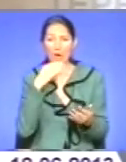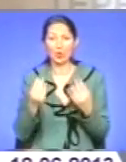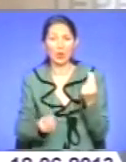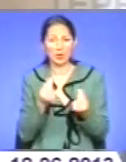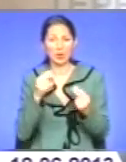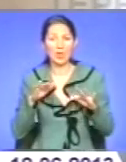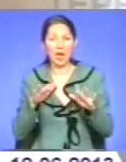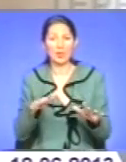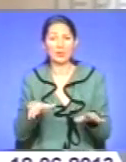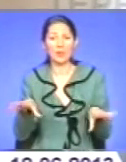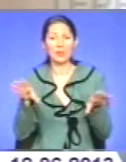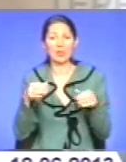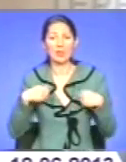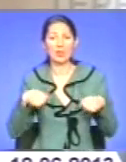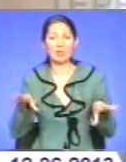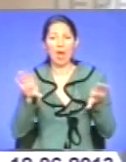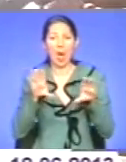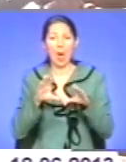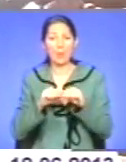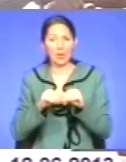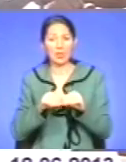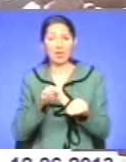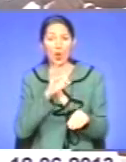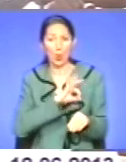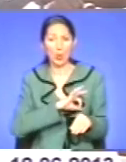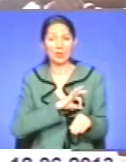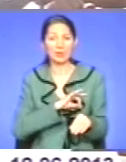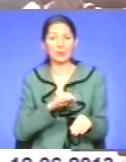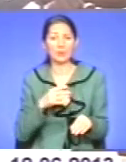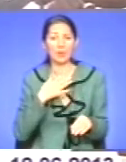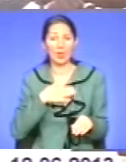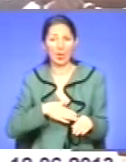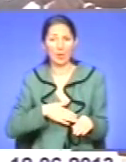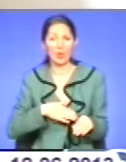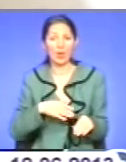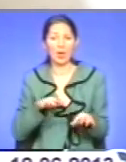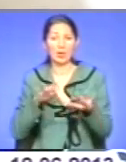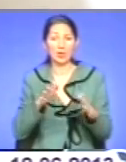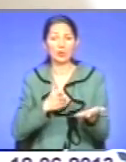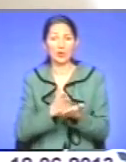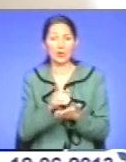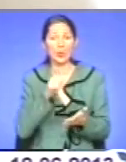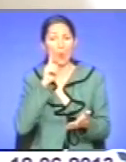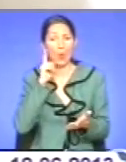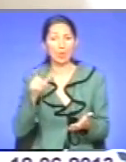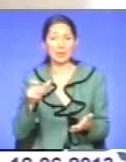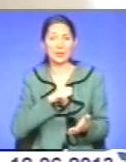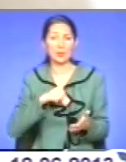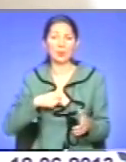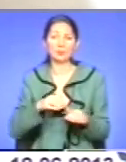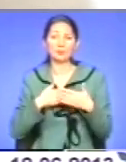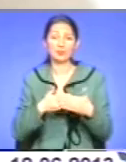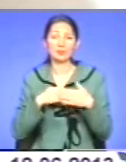ми старалися поєднати корисне з приємним. Заходи спрямовані на те, щоб молодь сама активно долучилася до